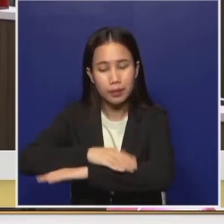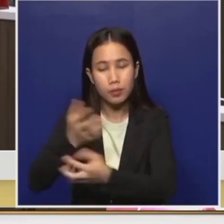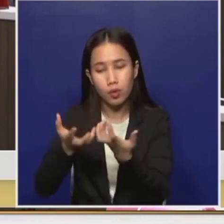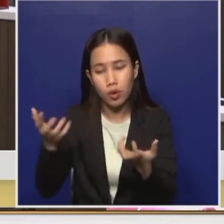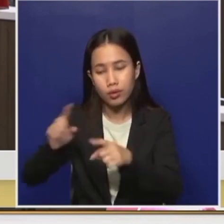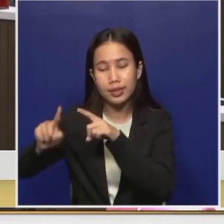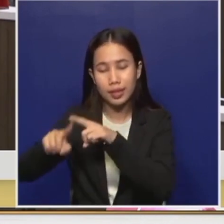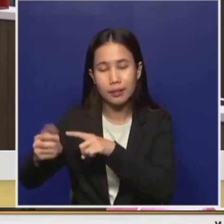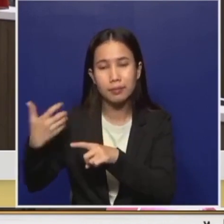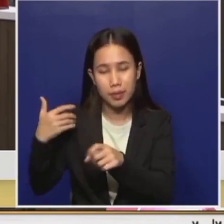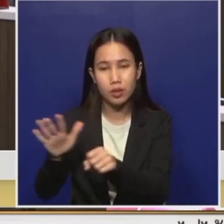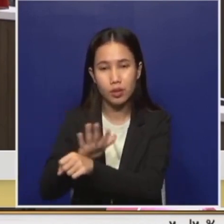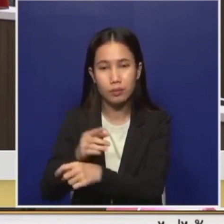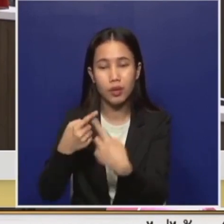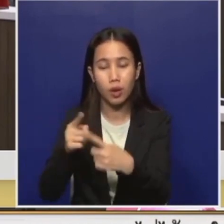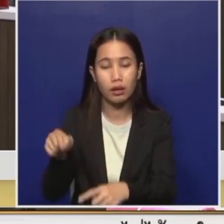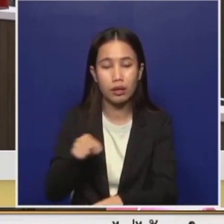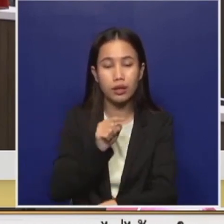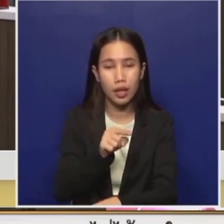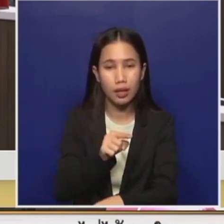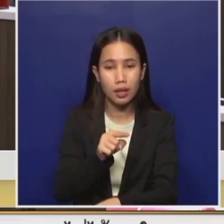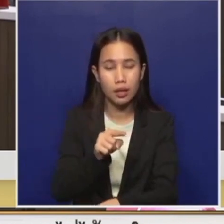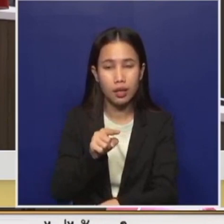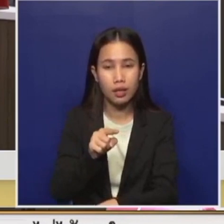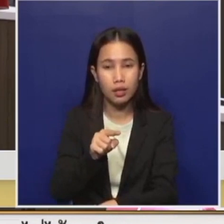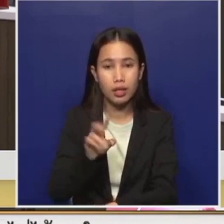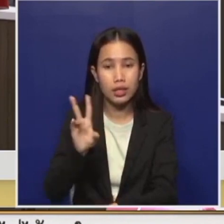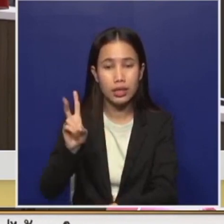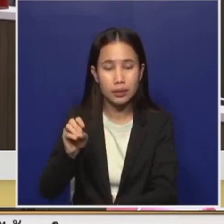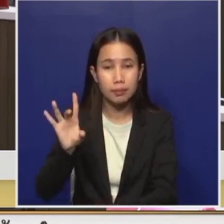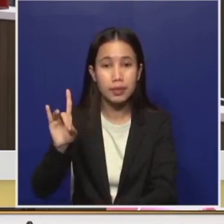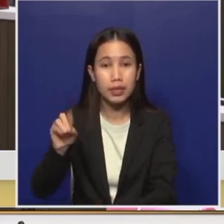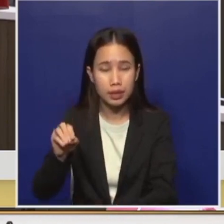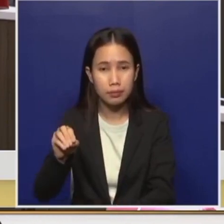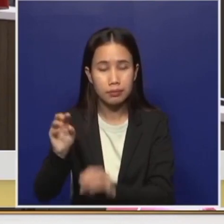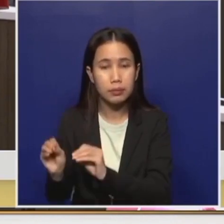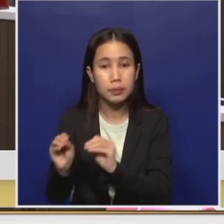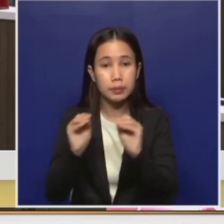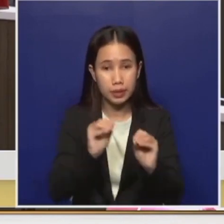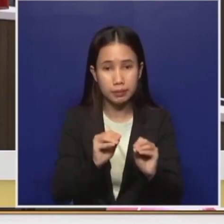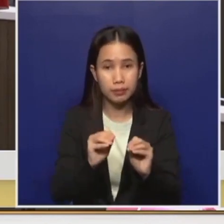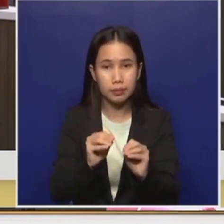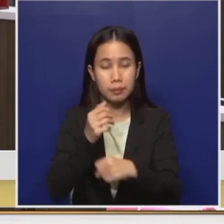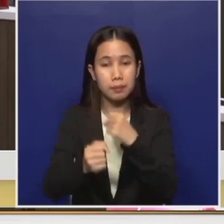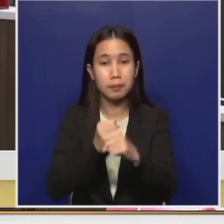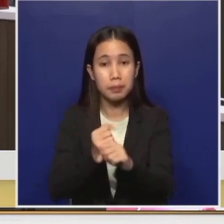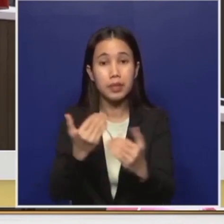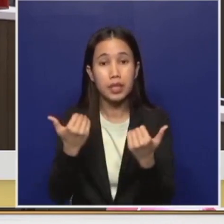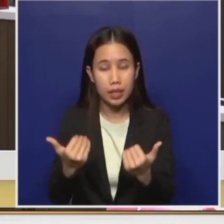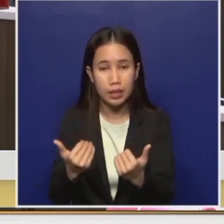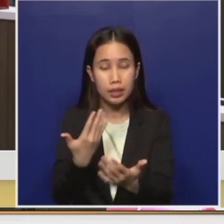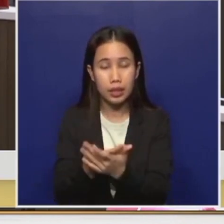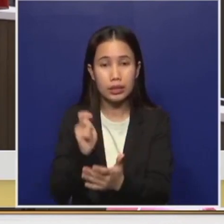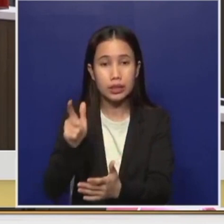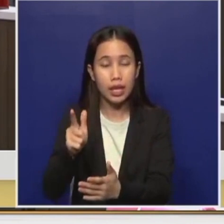มืออยู่พอสมัยท่านครั 2-70-80% ขยับมาจนปีนี้จ้างโสัท